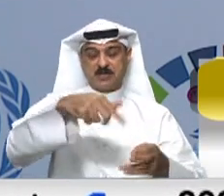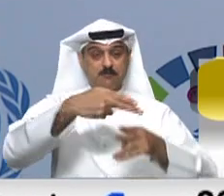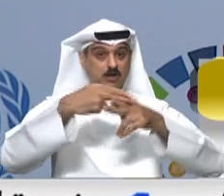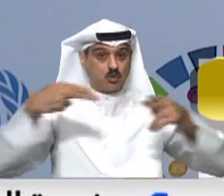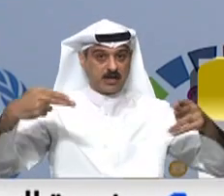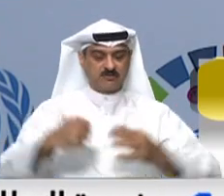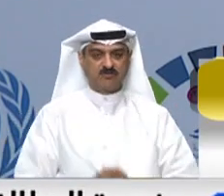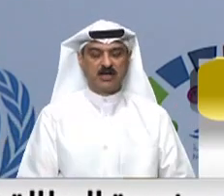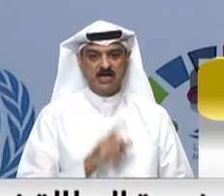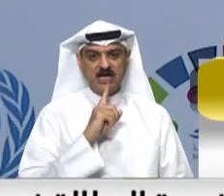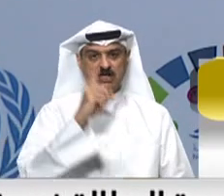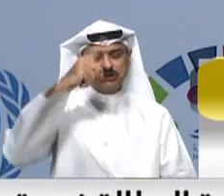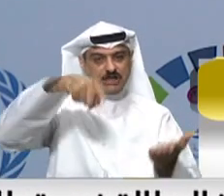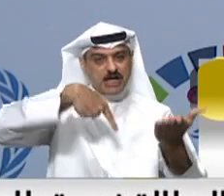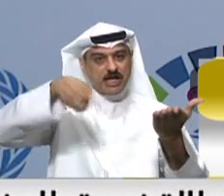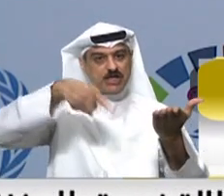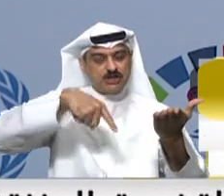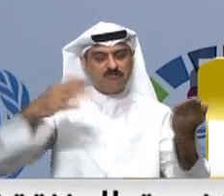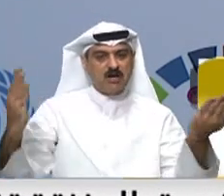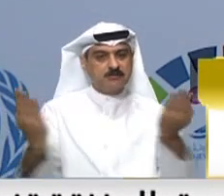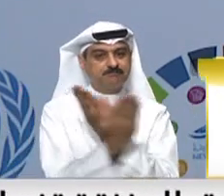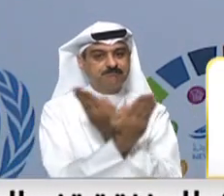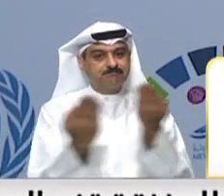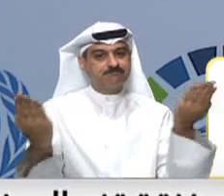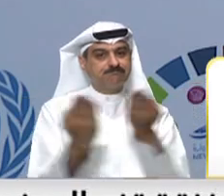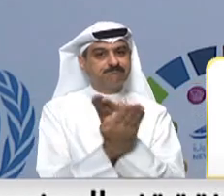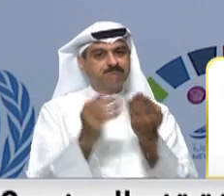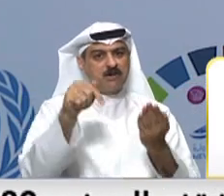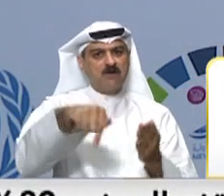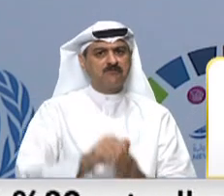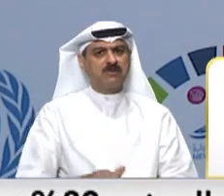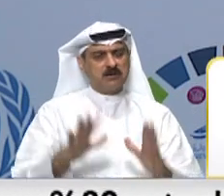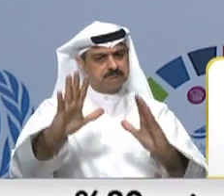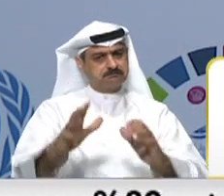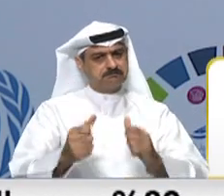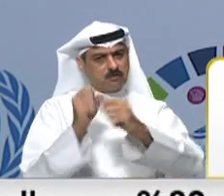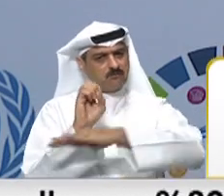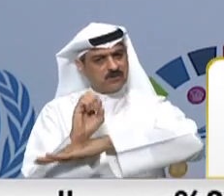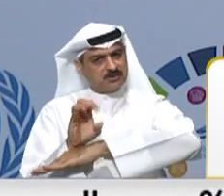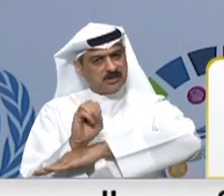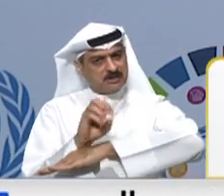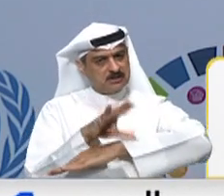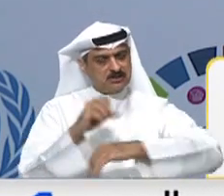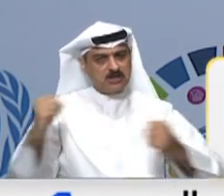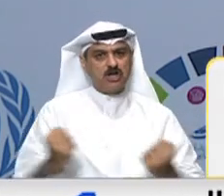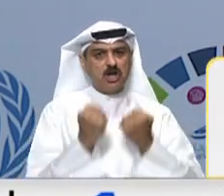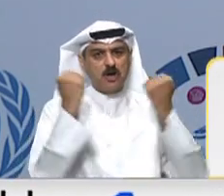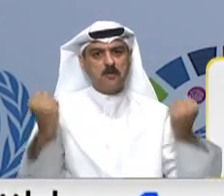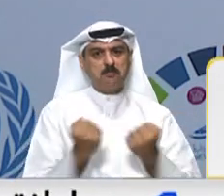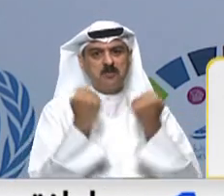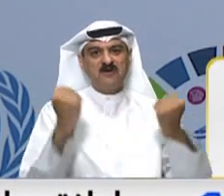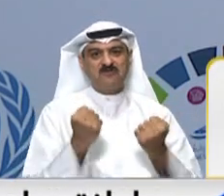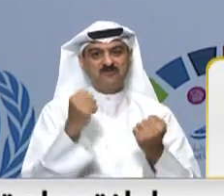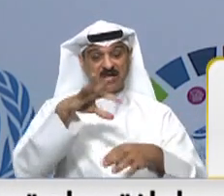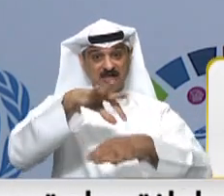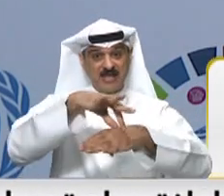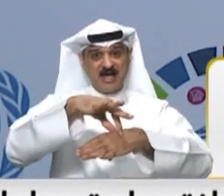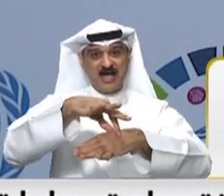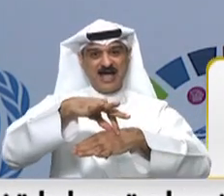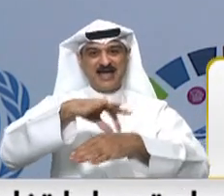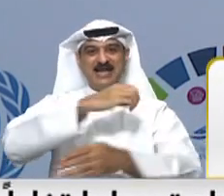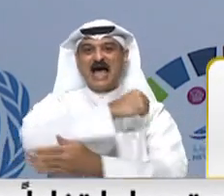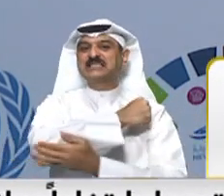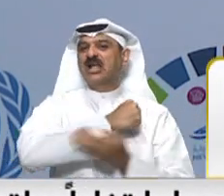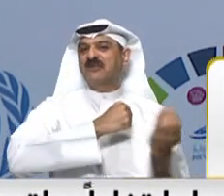الاتفاقيه ان شاء الله راح تكون عباره عن تاهيل وتدريب بعض الفئه اللي تقدمها المفوضيه للجمعيه